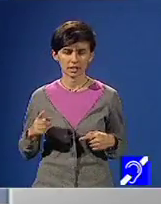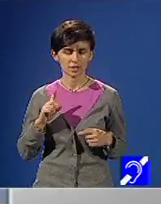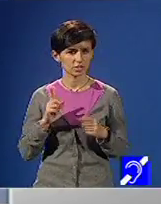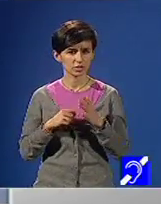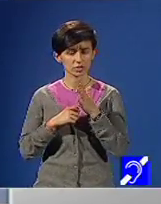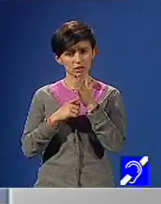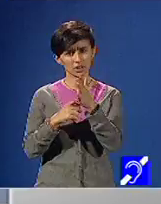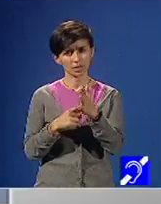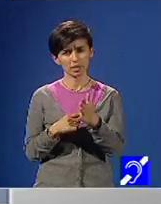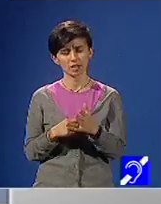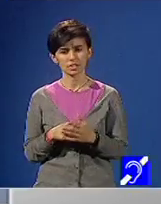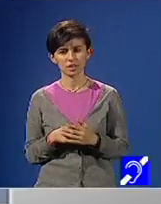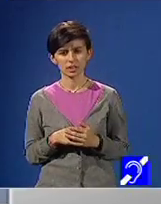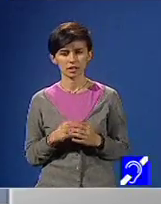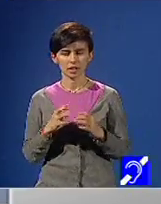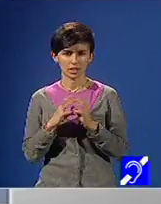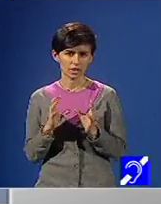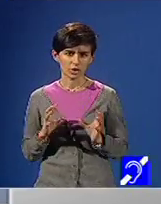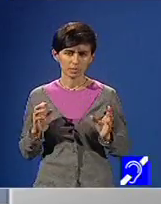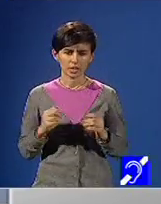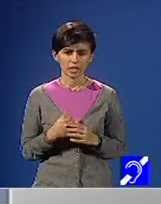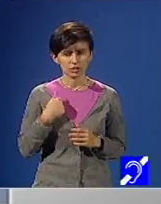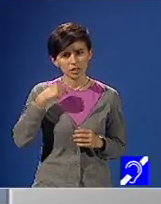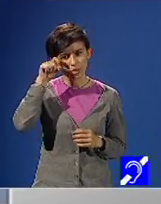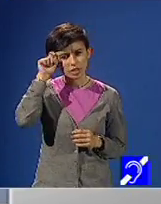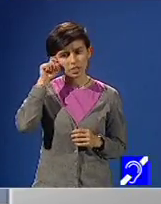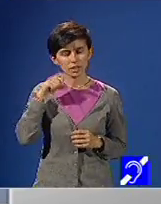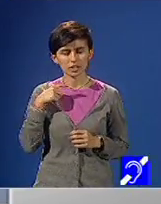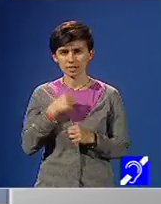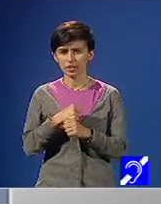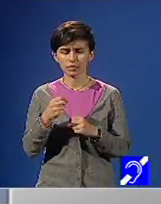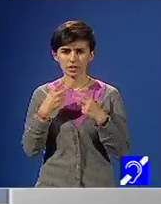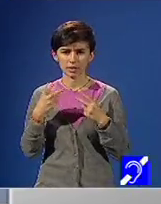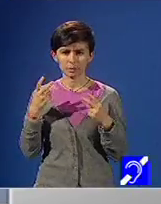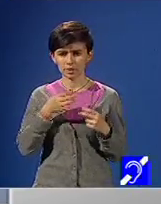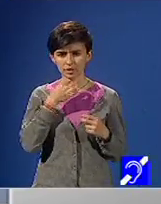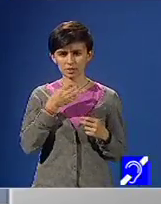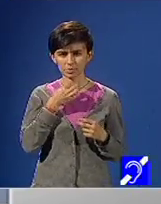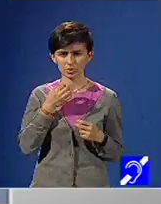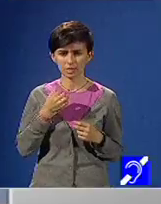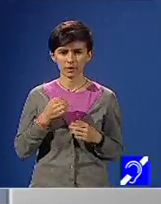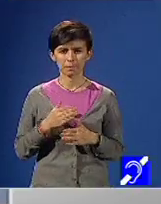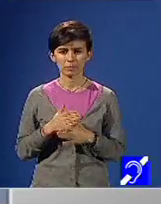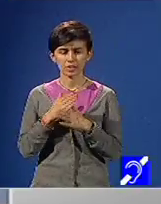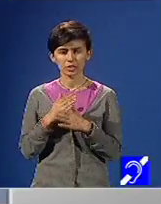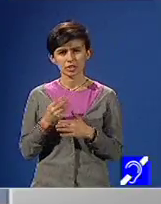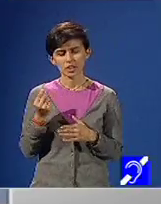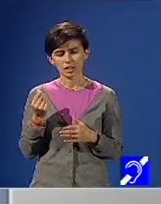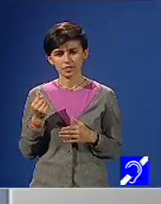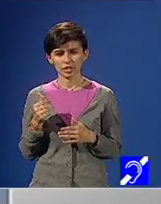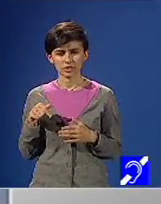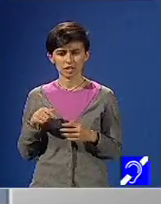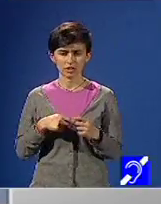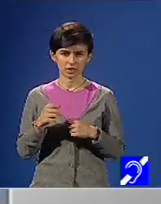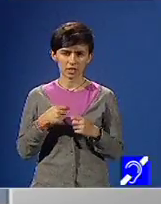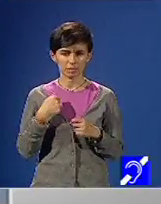reprezentate de către România. De aceea cred că e foarte important să spunem, doamnelor, domnilor, dincolo de importanța susținerii financiare prin această